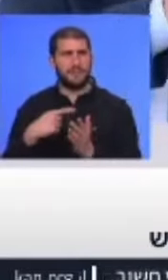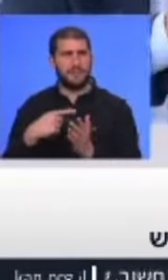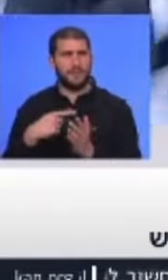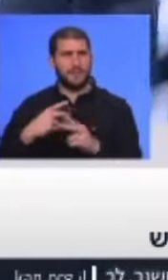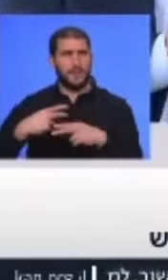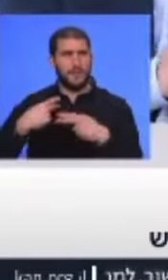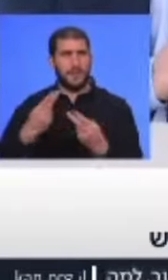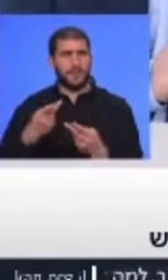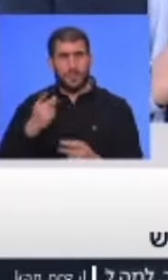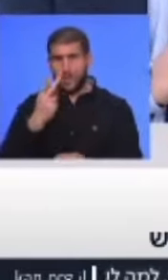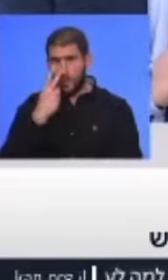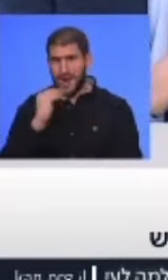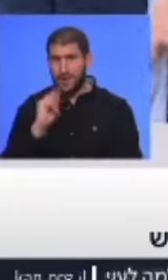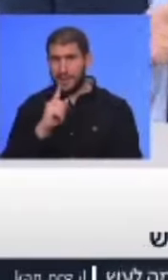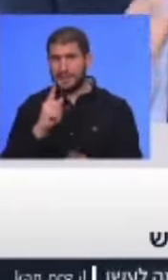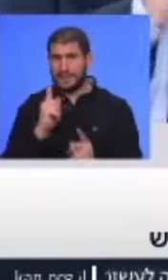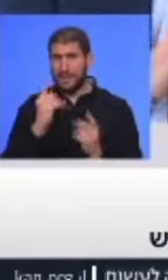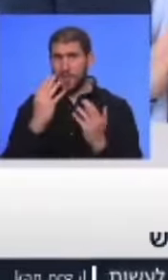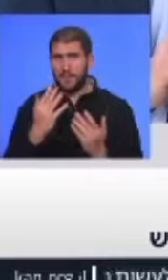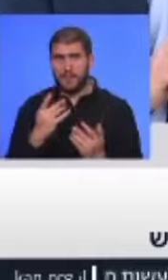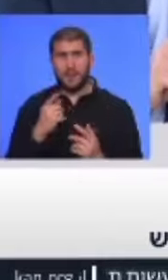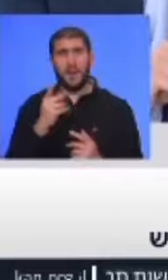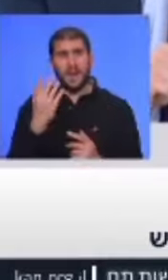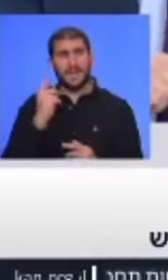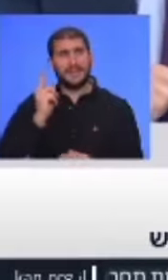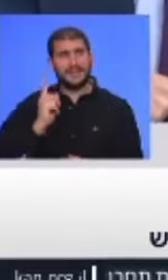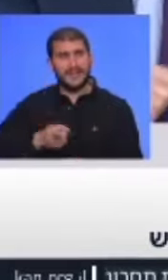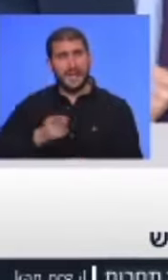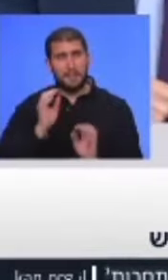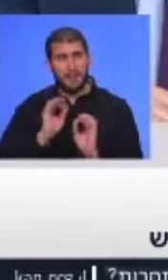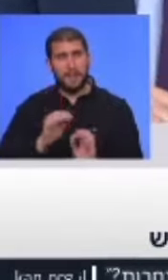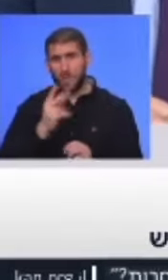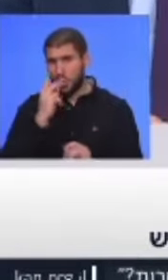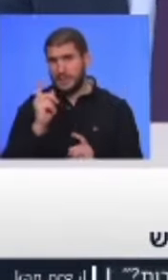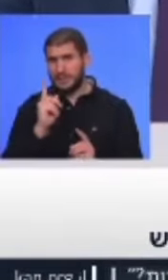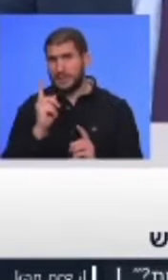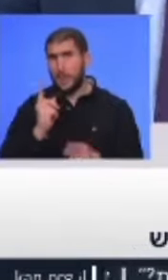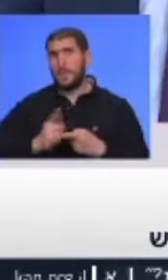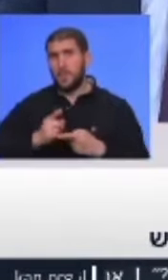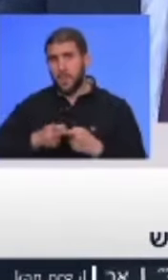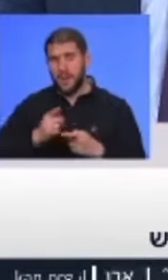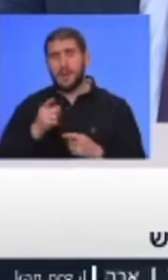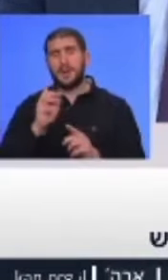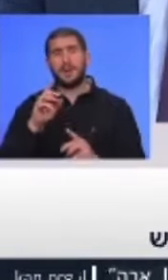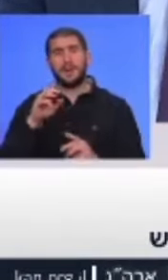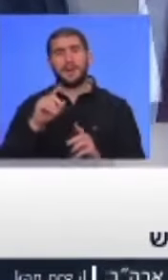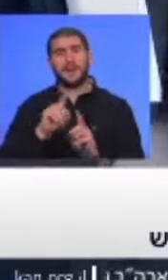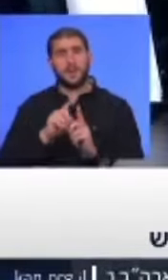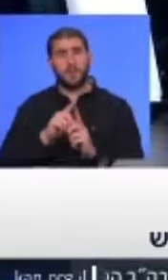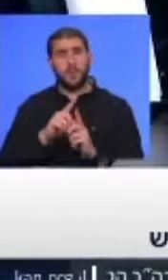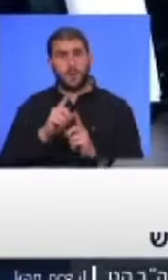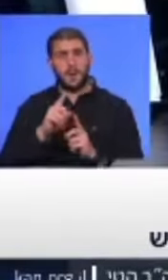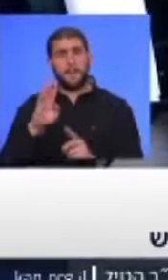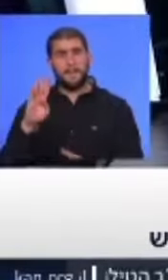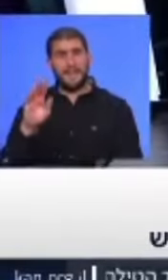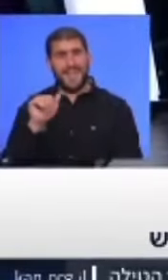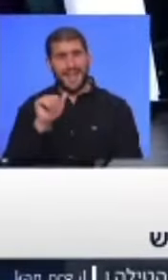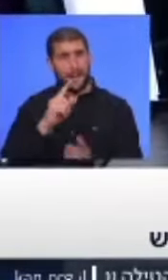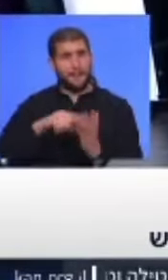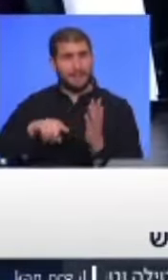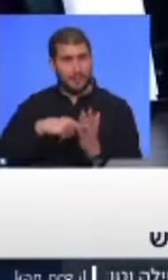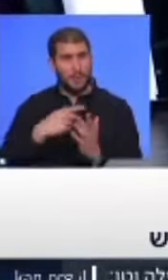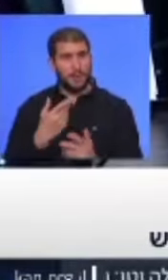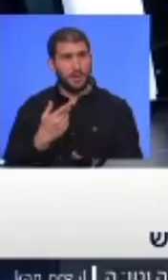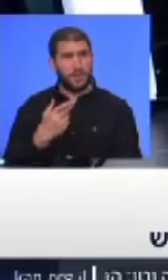רואה, יערה, שזה לא מתמטיקה? שם הוא היה צריך... את רואה? את בן ארי פסלו. בפסילה של